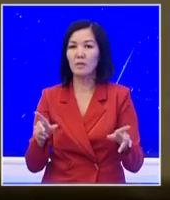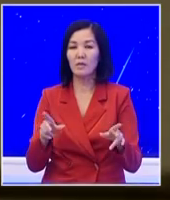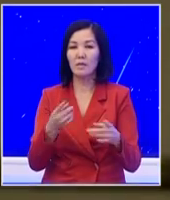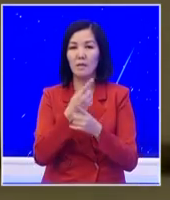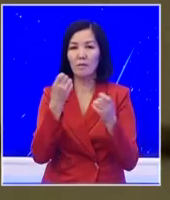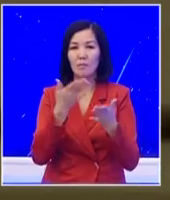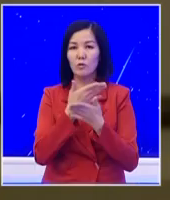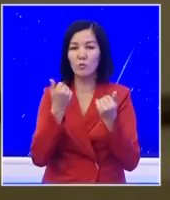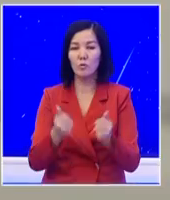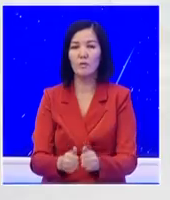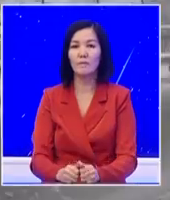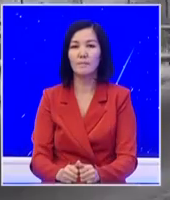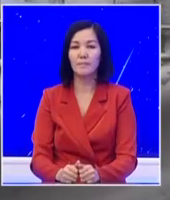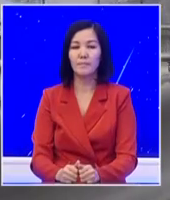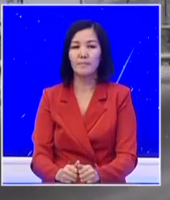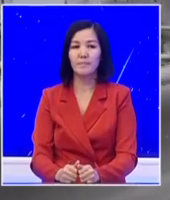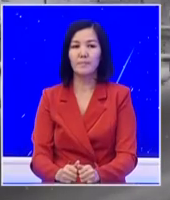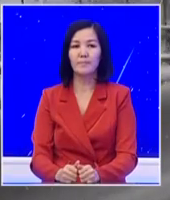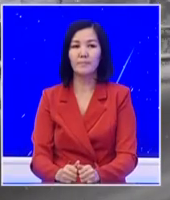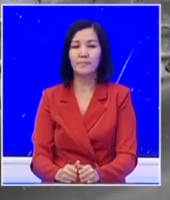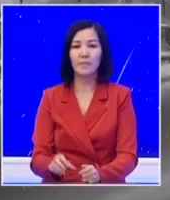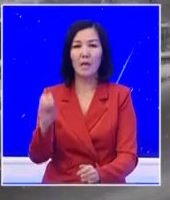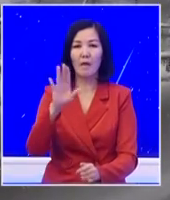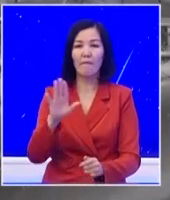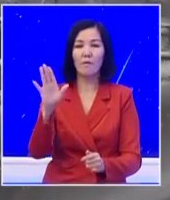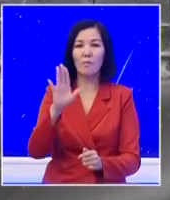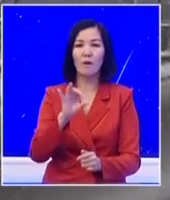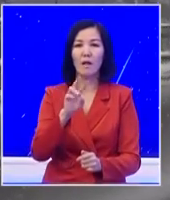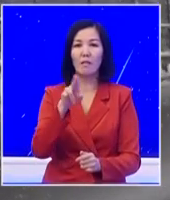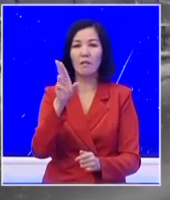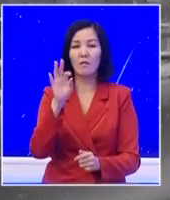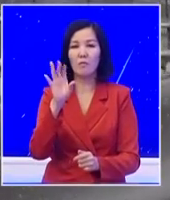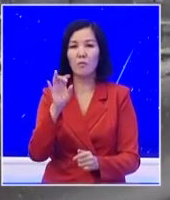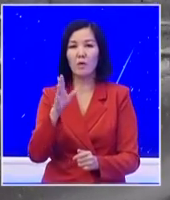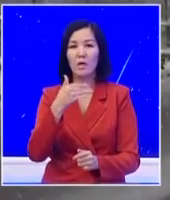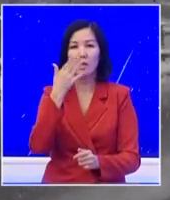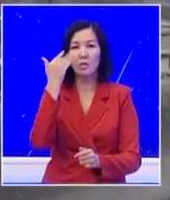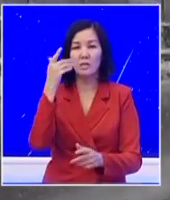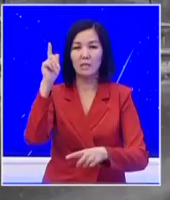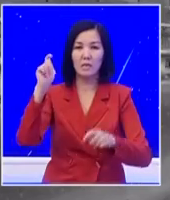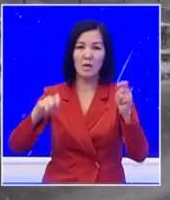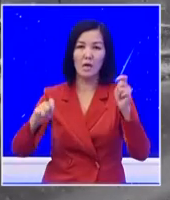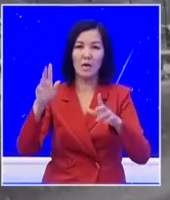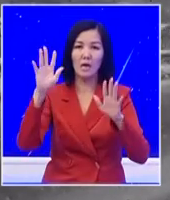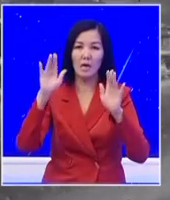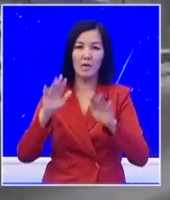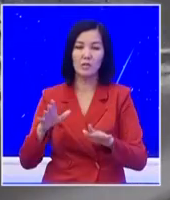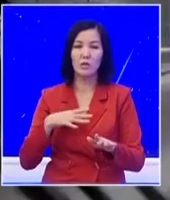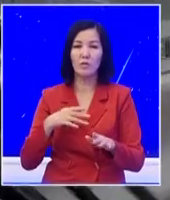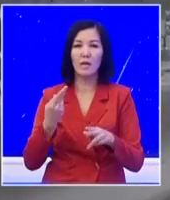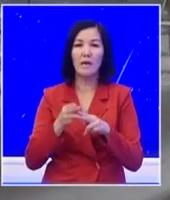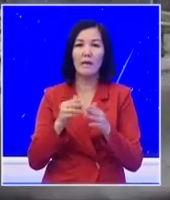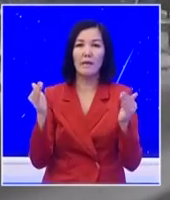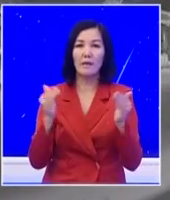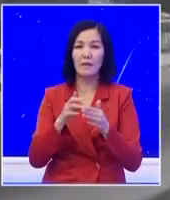туралы мәлімет жоқ. Европадағы Андора елінде жаз кезінде қар жауды. Ол әлемдегі ең